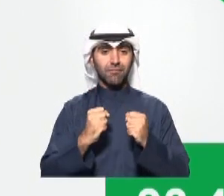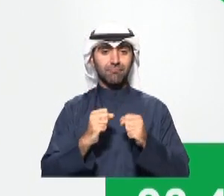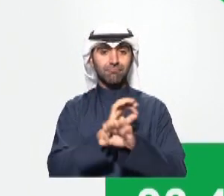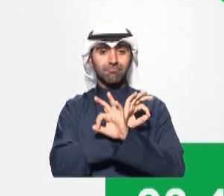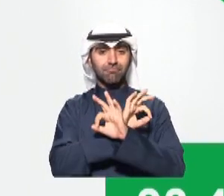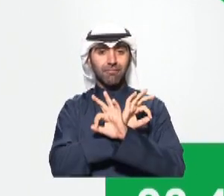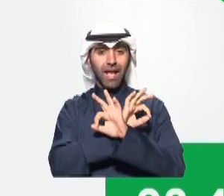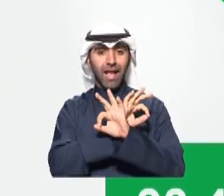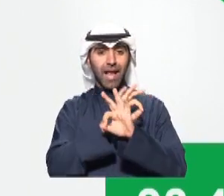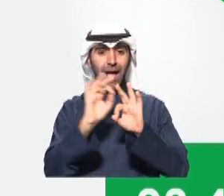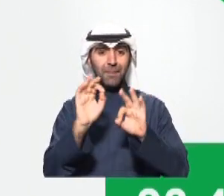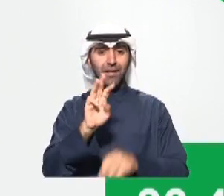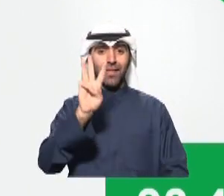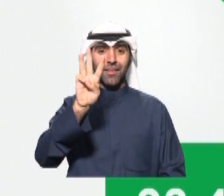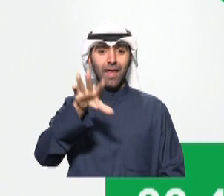الإصابات